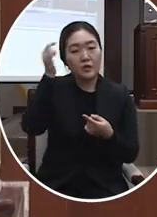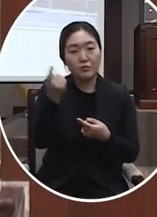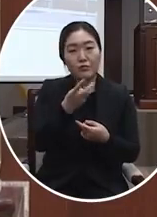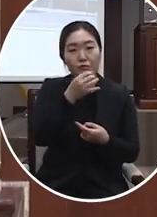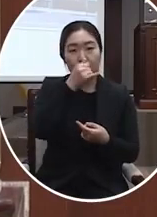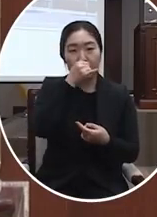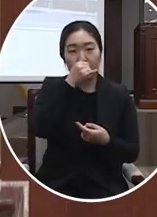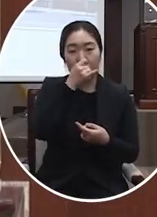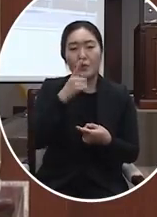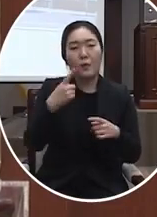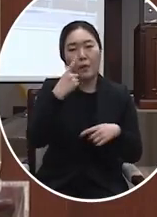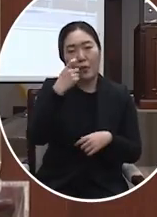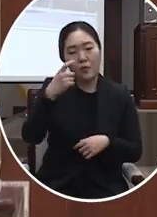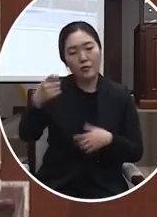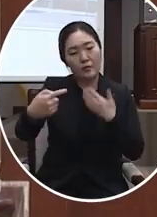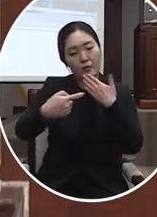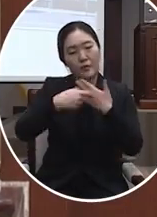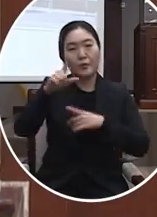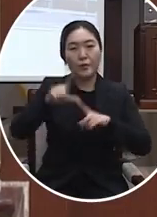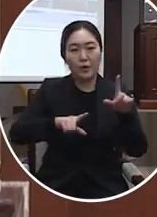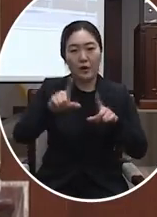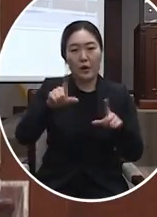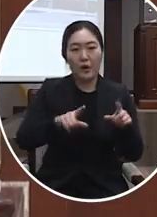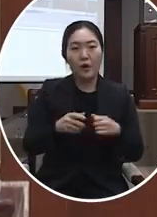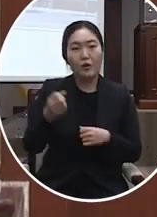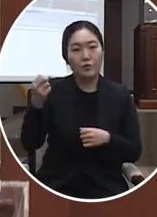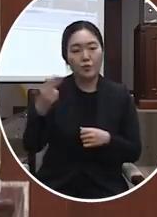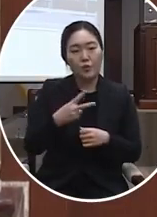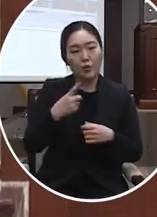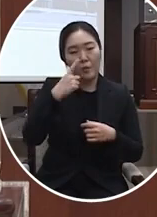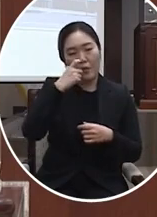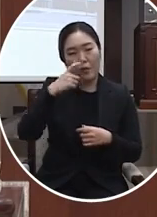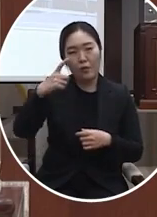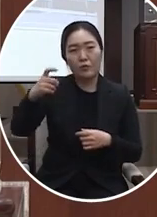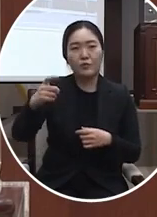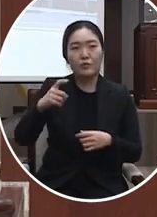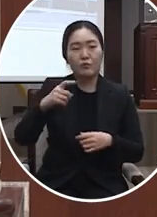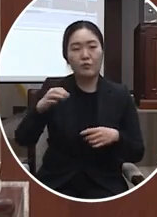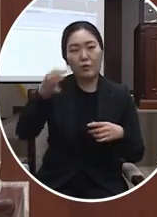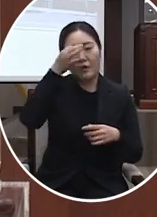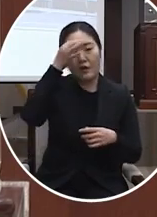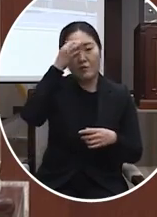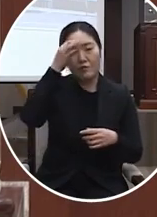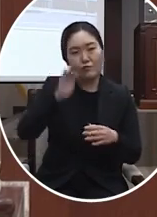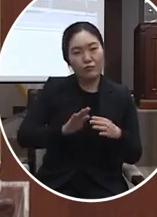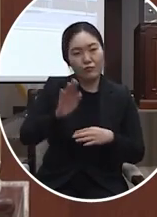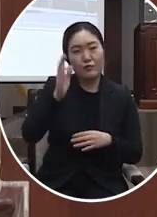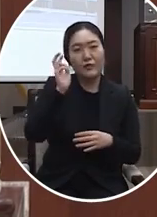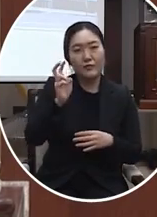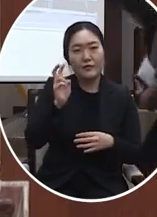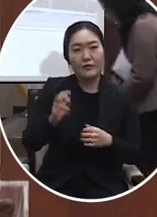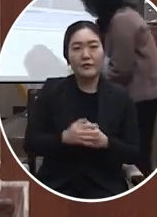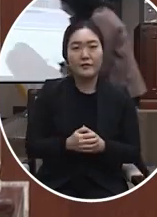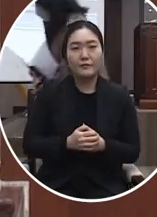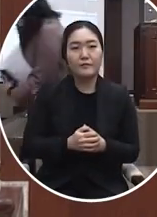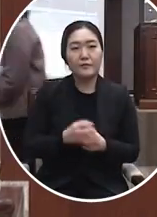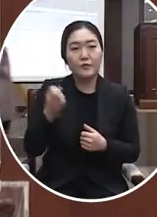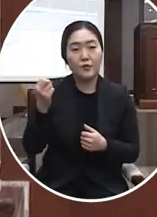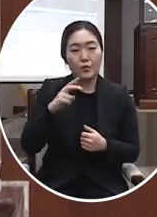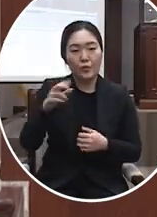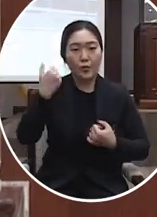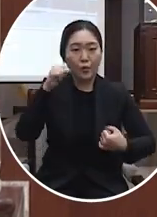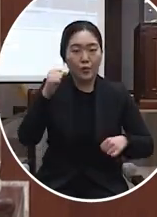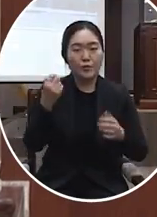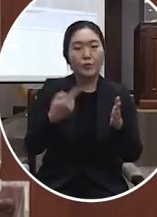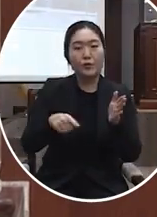가지가 있습니다. 멋진 외관을 기대합니다. 수준 높은 문화예술을 요구합니다. 교육, 전시